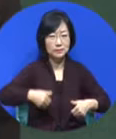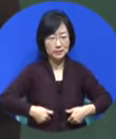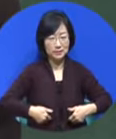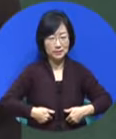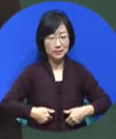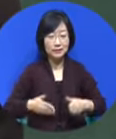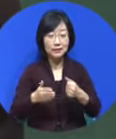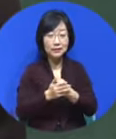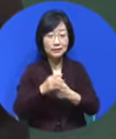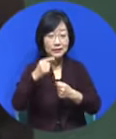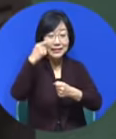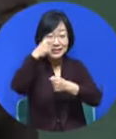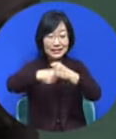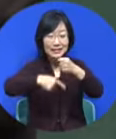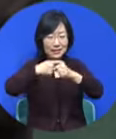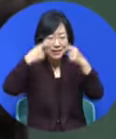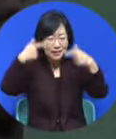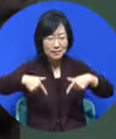생각을